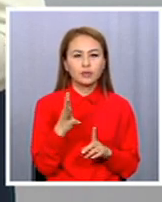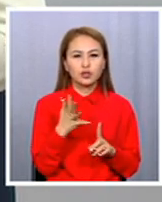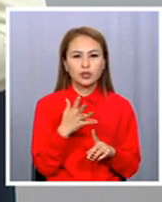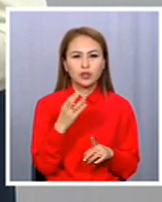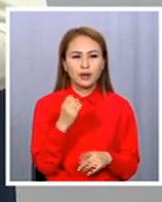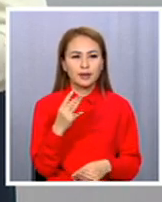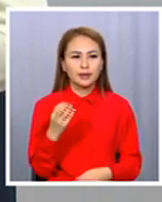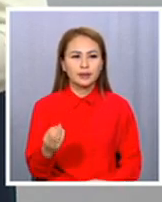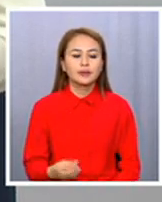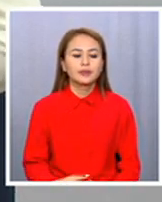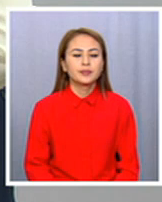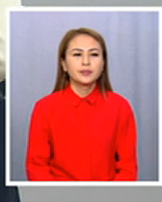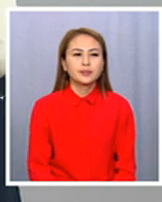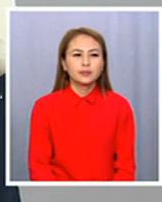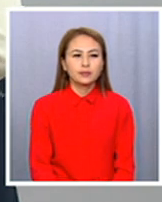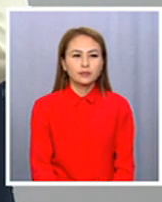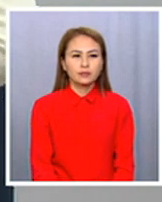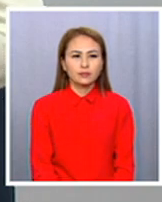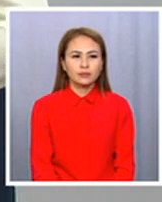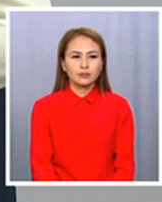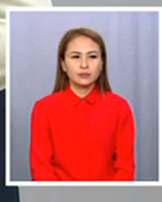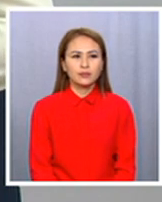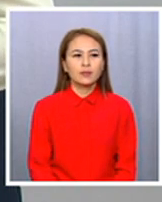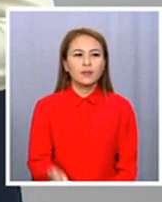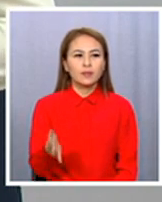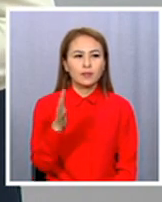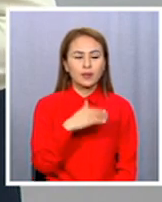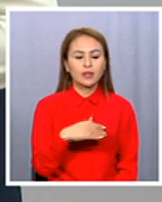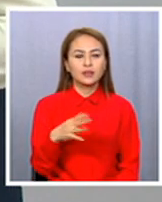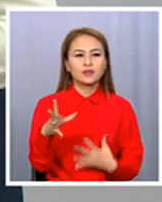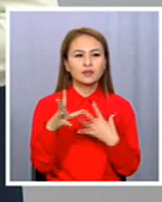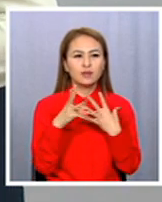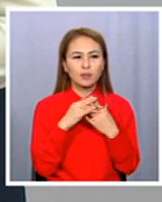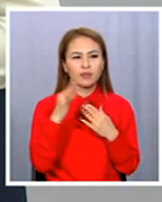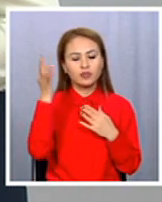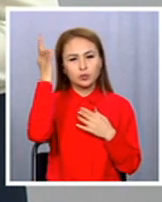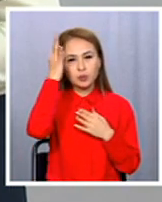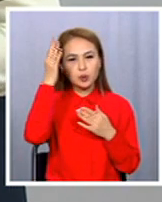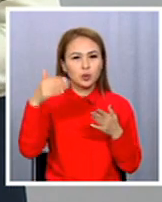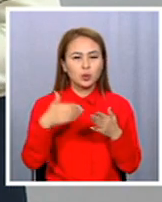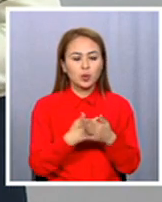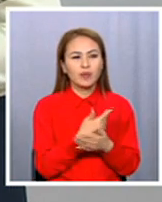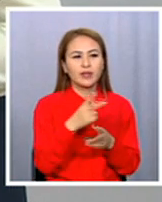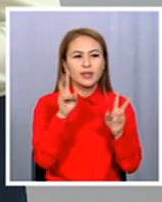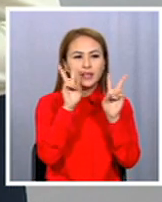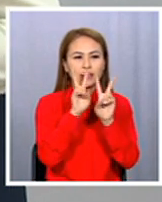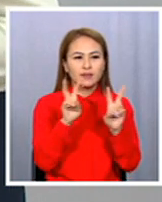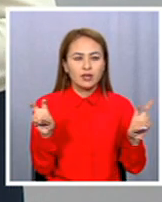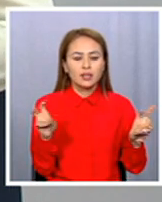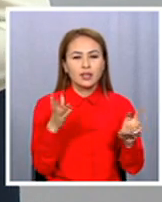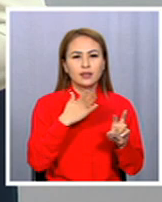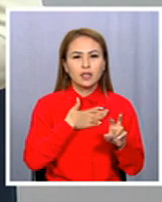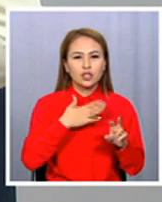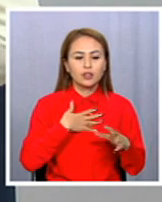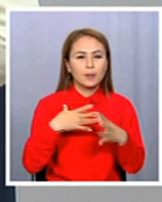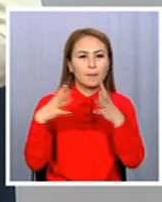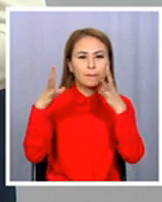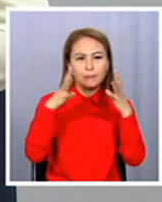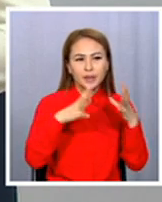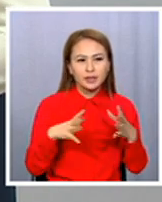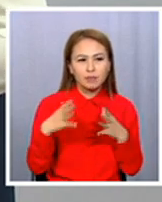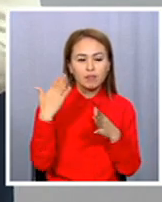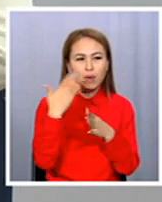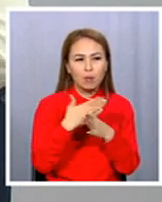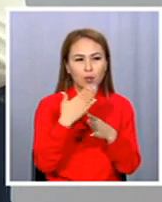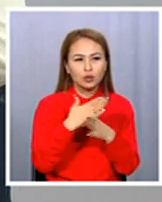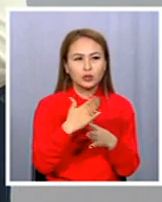шаре. Ребята, давайте с вами вспомним снова название наших планет. Поможет